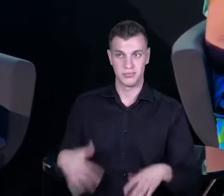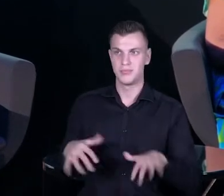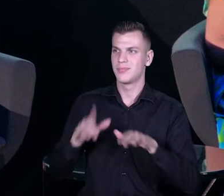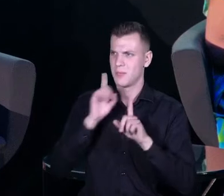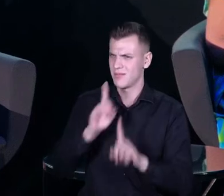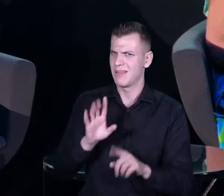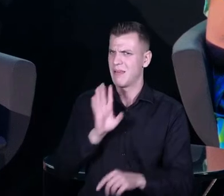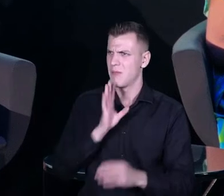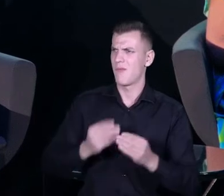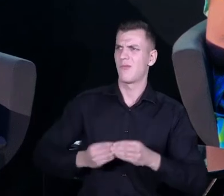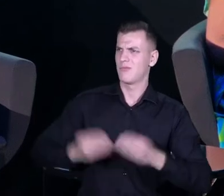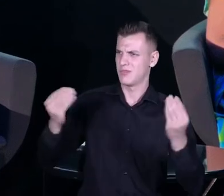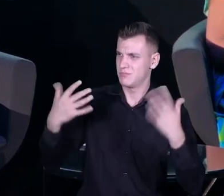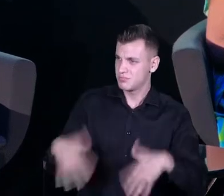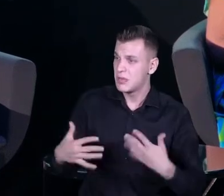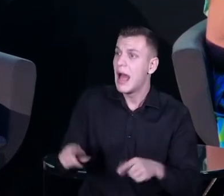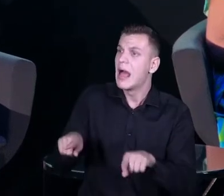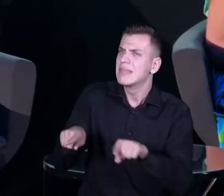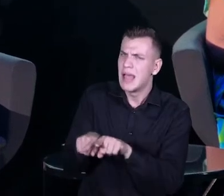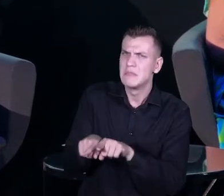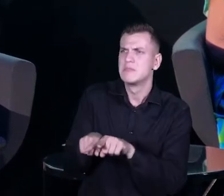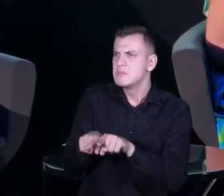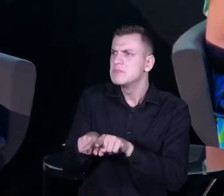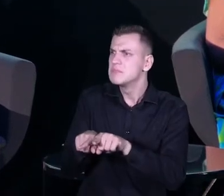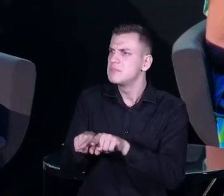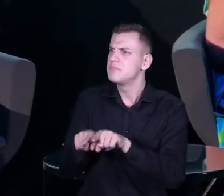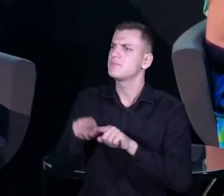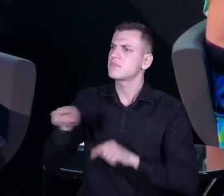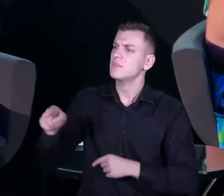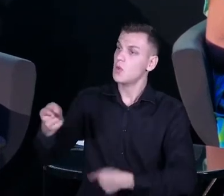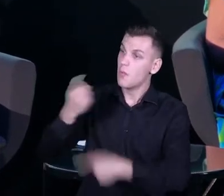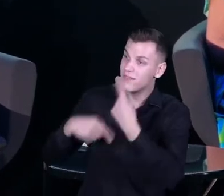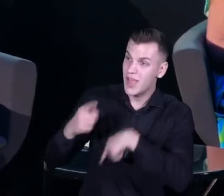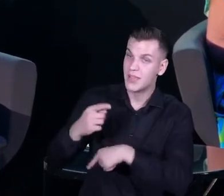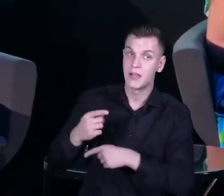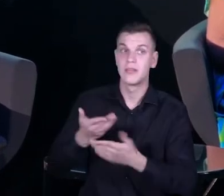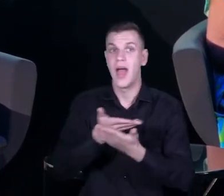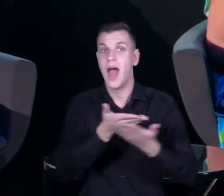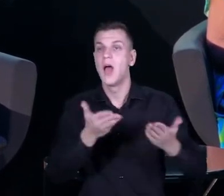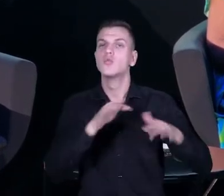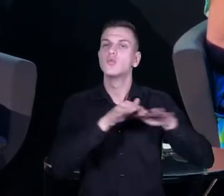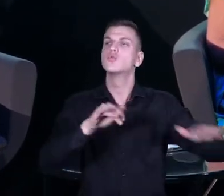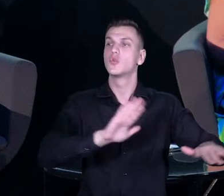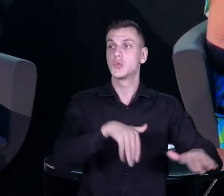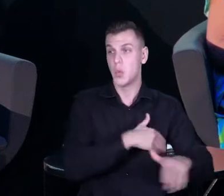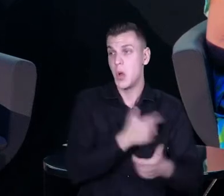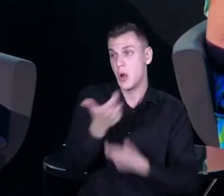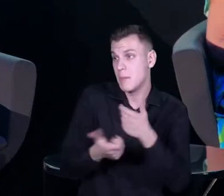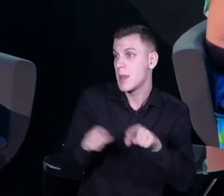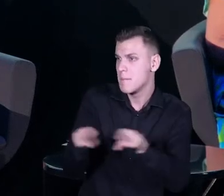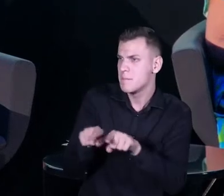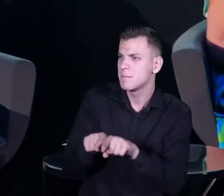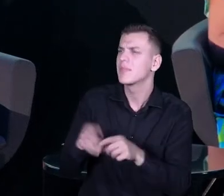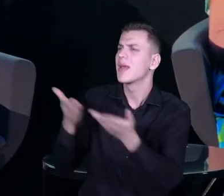też muszę powiedzieć, rzeczywiście podobne do tego, co działo się, dzieje się w wielu naszych szkołach. Mam pytanie do